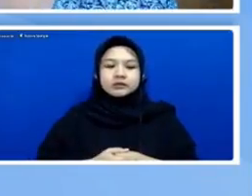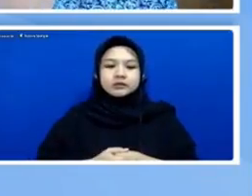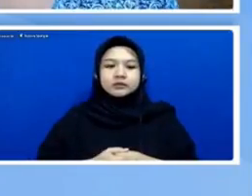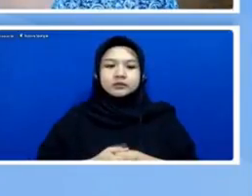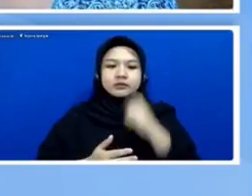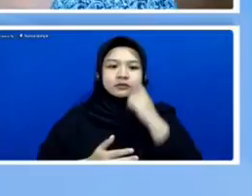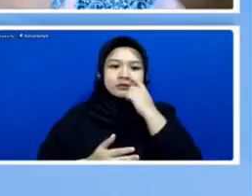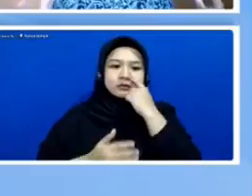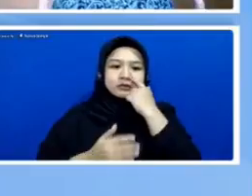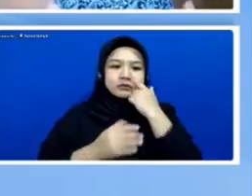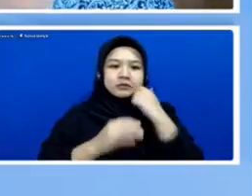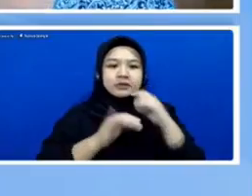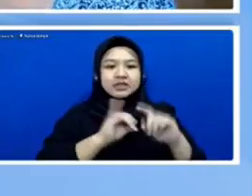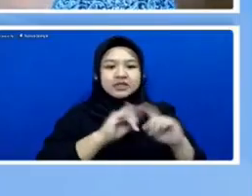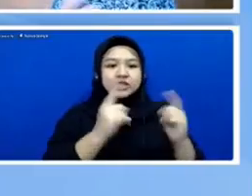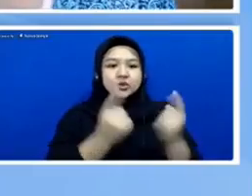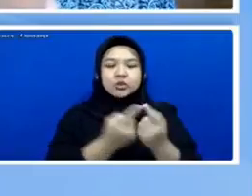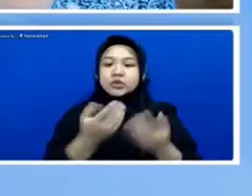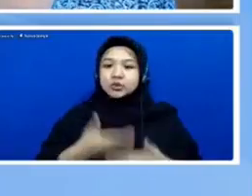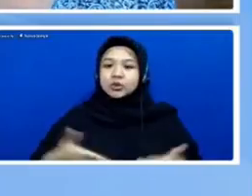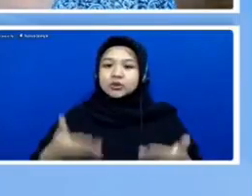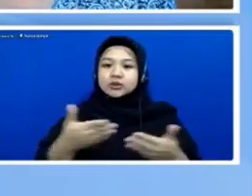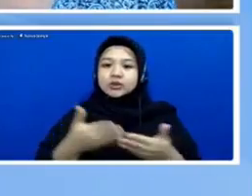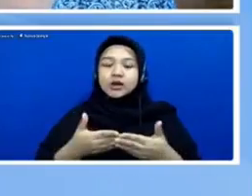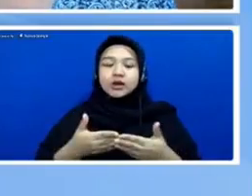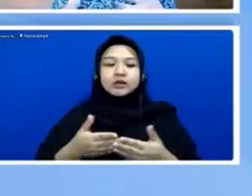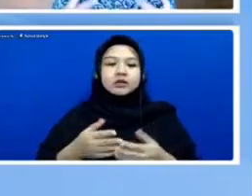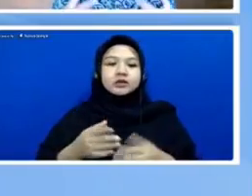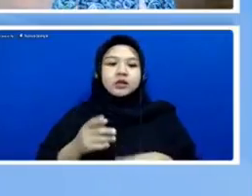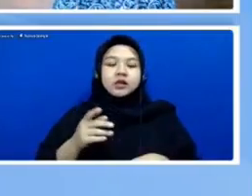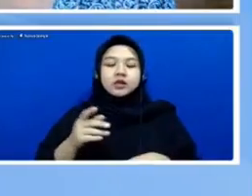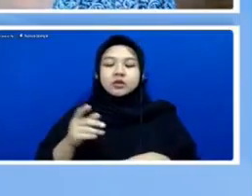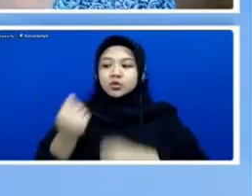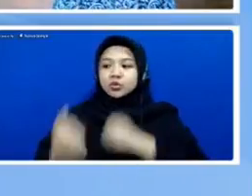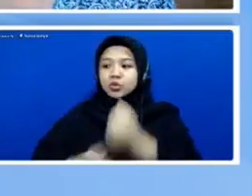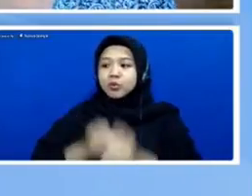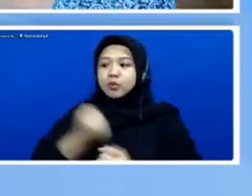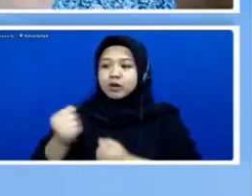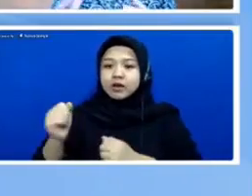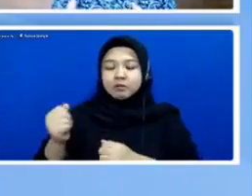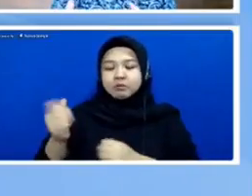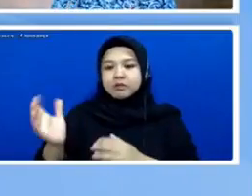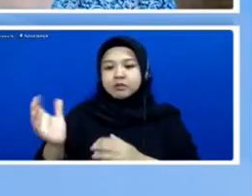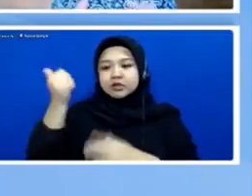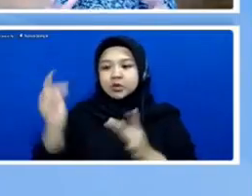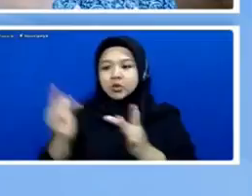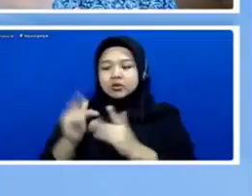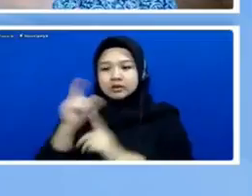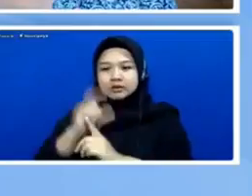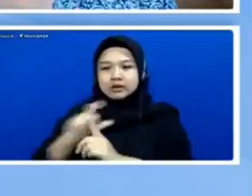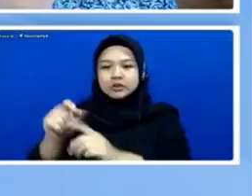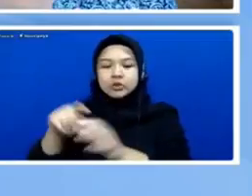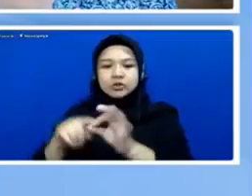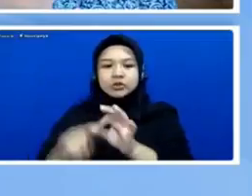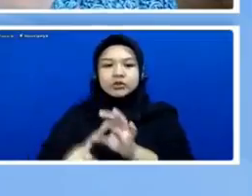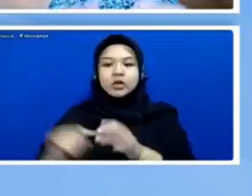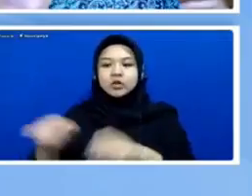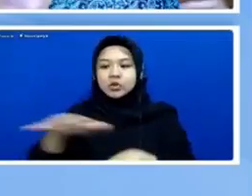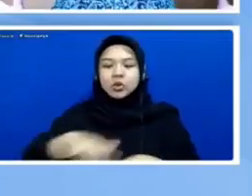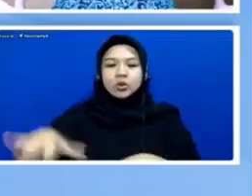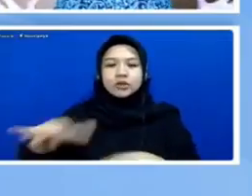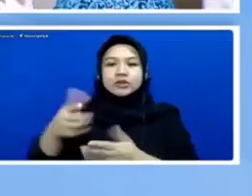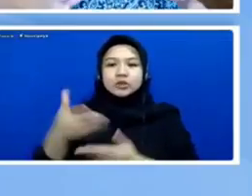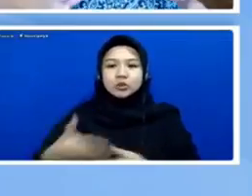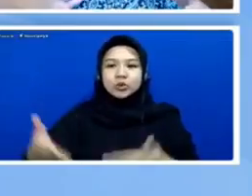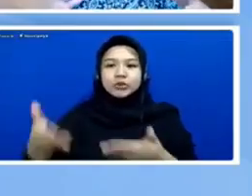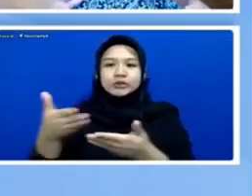institusi sosial. Dan keberhasilan suatu upaya untuk melakukan contact tracing itu sangat tergantung pada kondisi-kondisi sosial yang